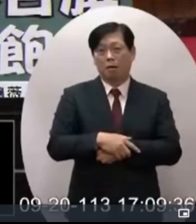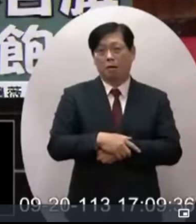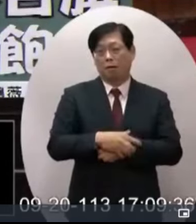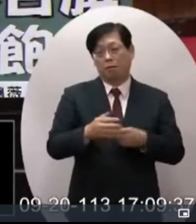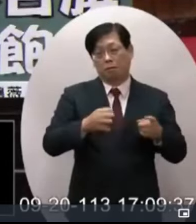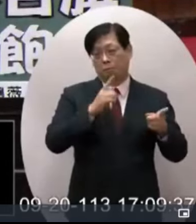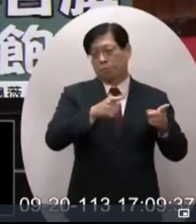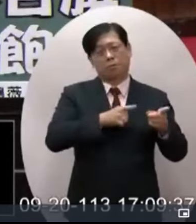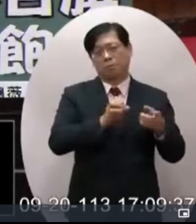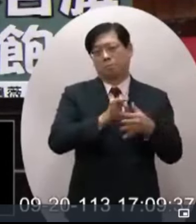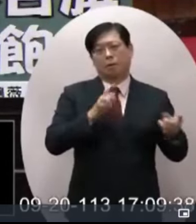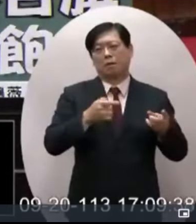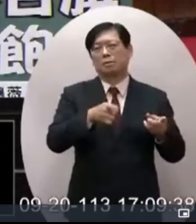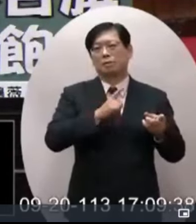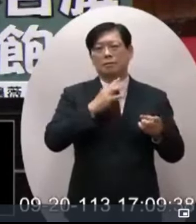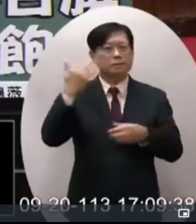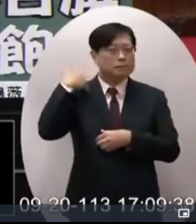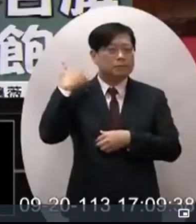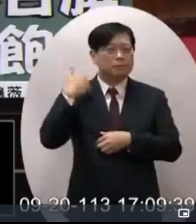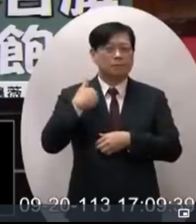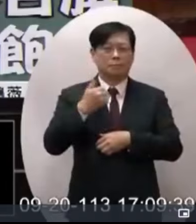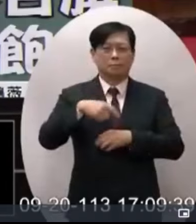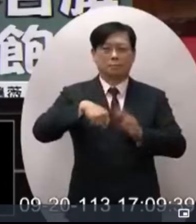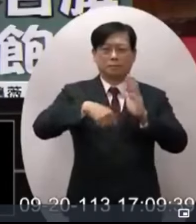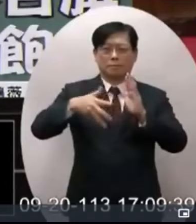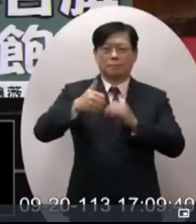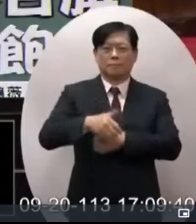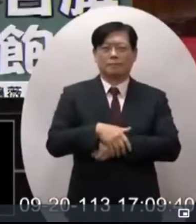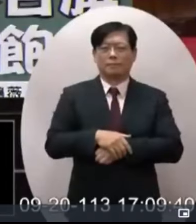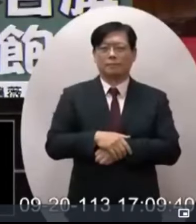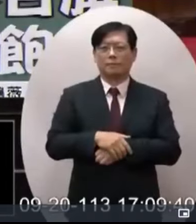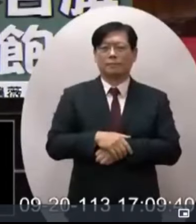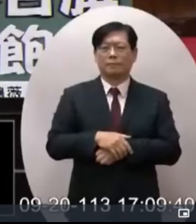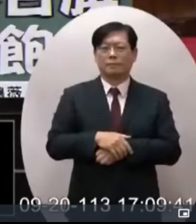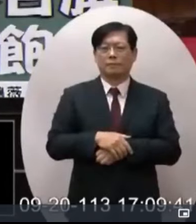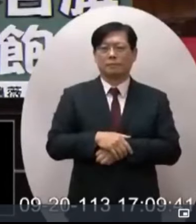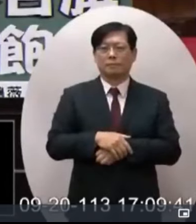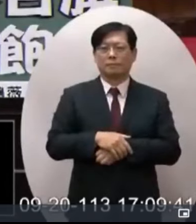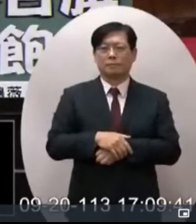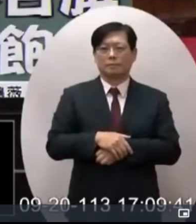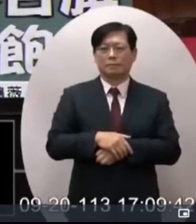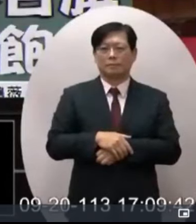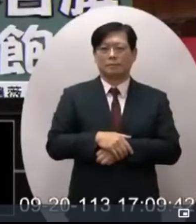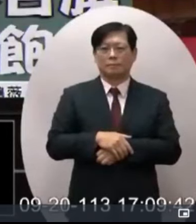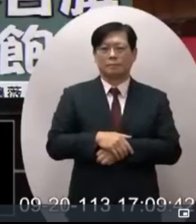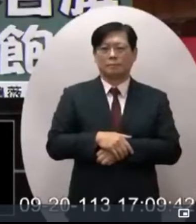然不干你的事情啦，因为这个是 1000多万、 这个是前面 113年1000多万，